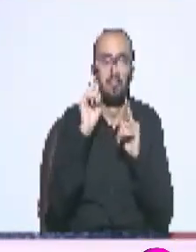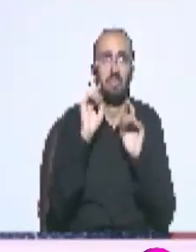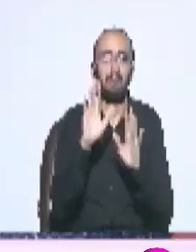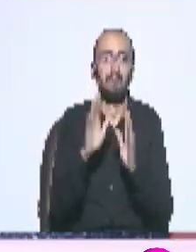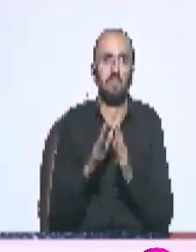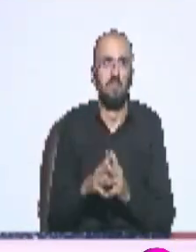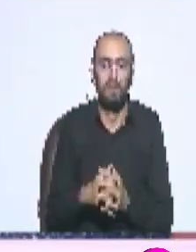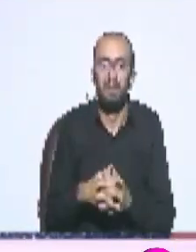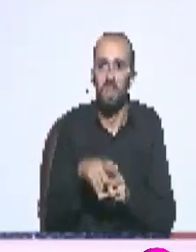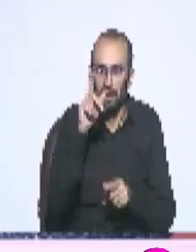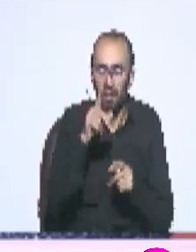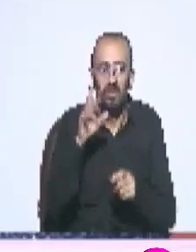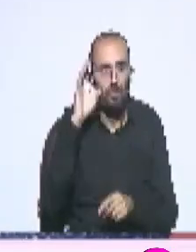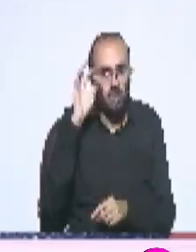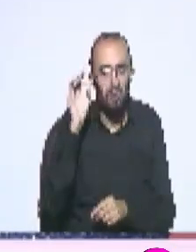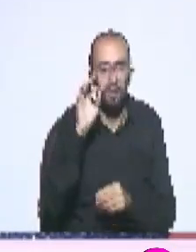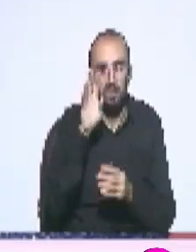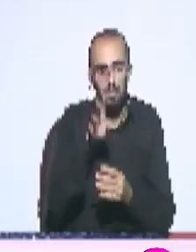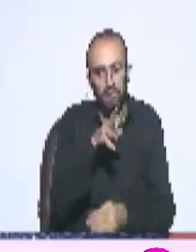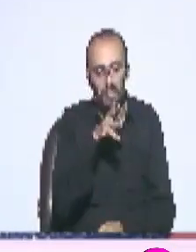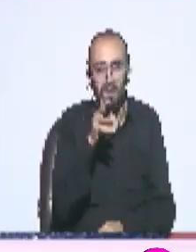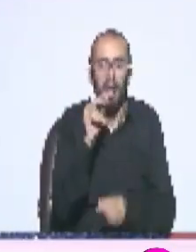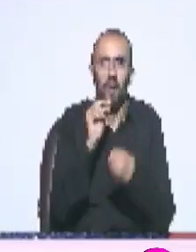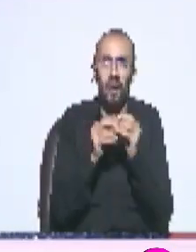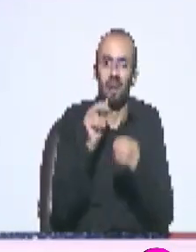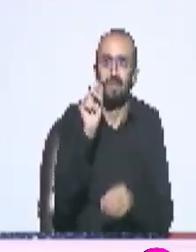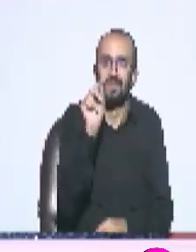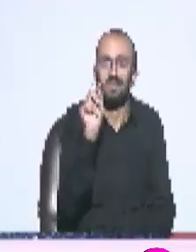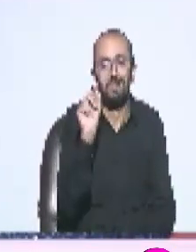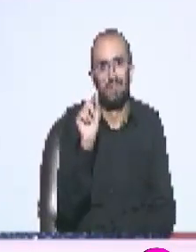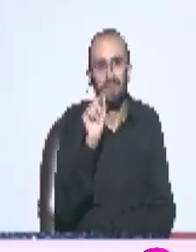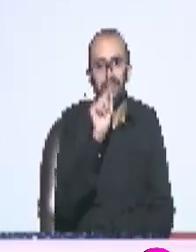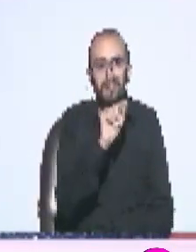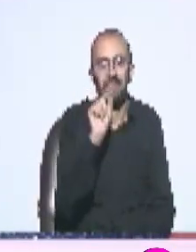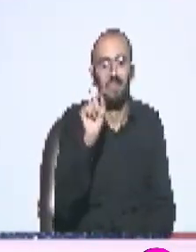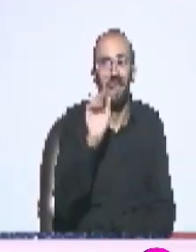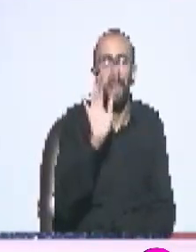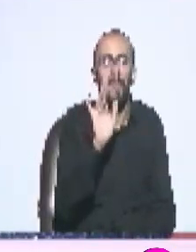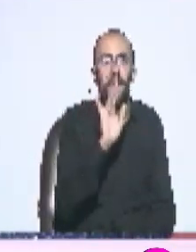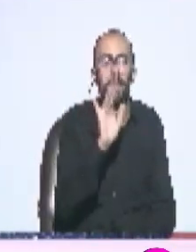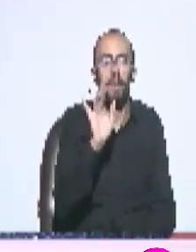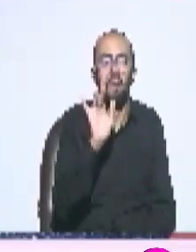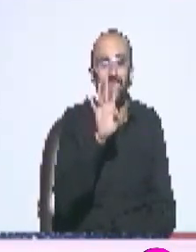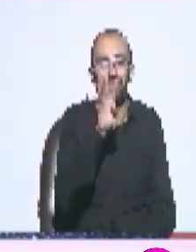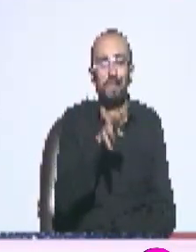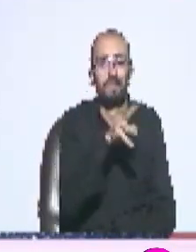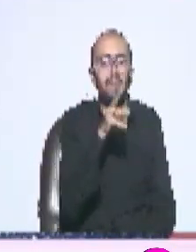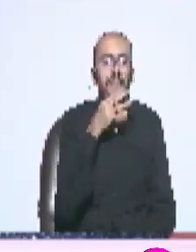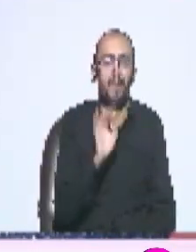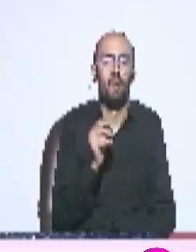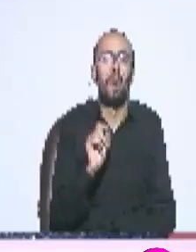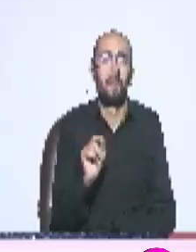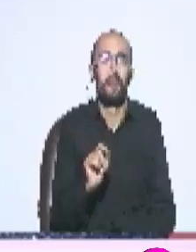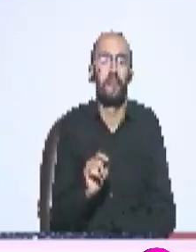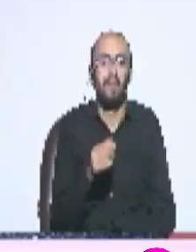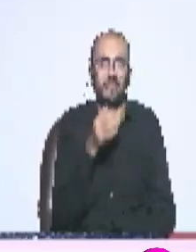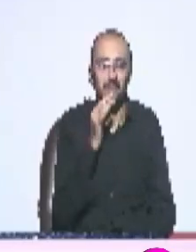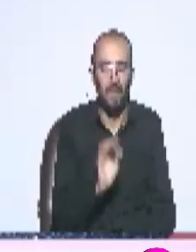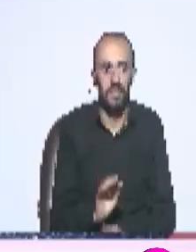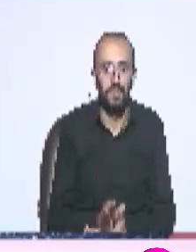وفي ناس شاطره بيبقى عندهم وازع فني شويه بيلونو الحتت الفاضيه بيبقى زي اكسرسايز كده او واجب الناس